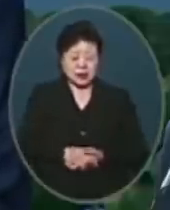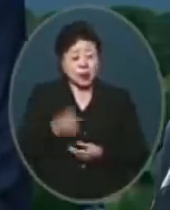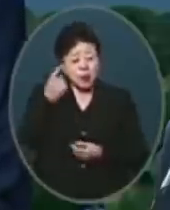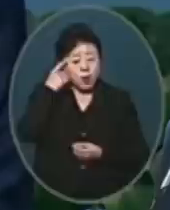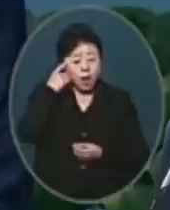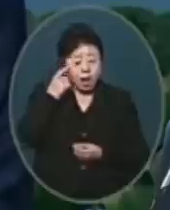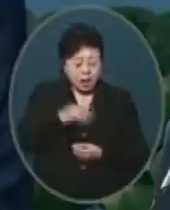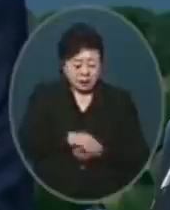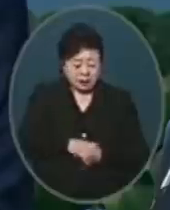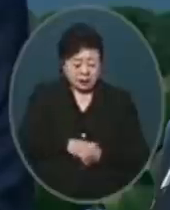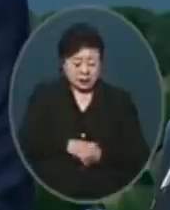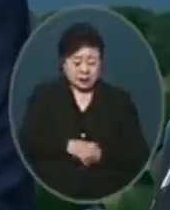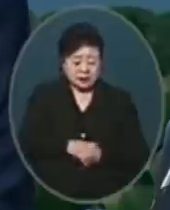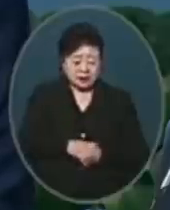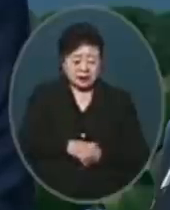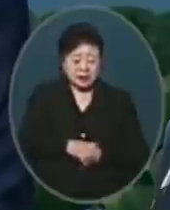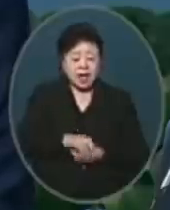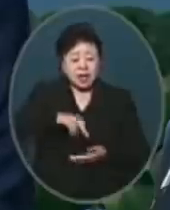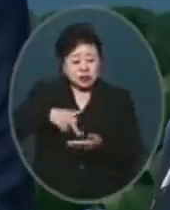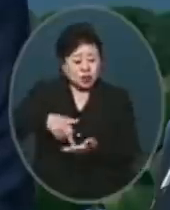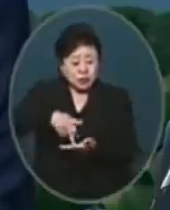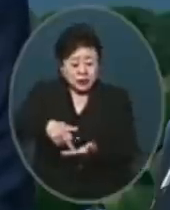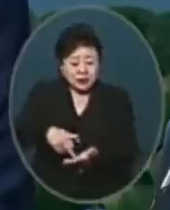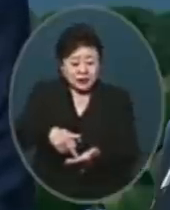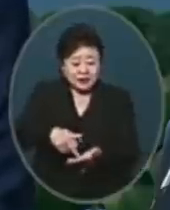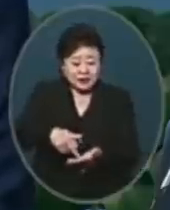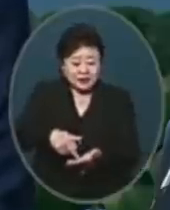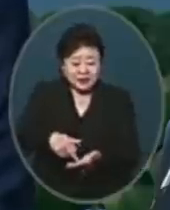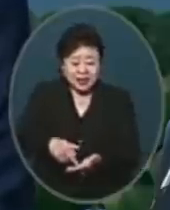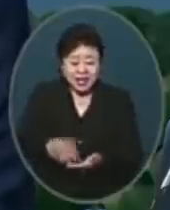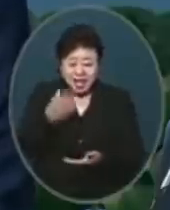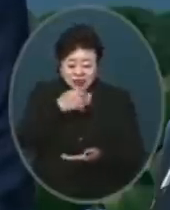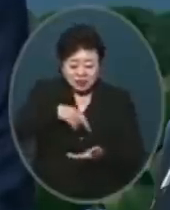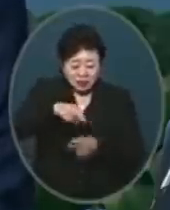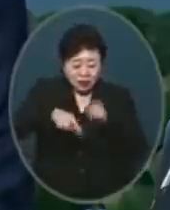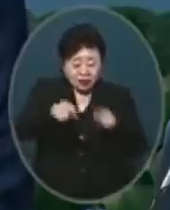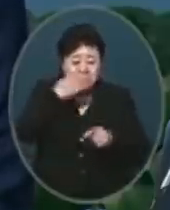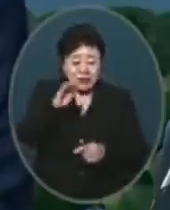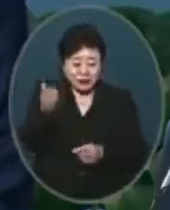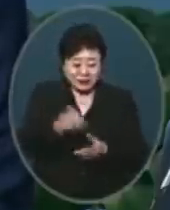왜? 내가 절름발이었는데 온잔몸이 되었습니다.